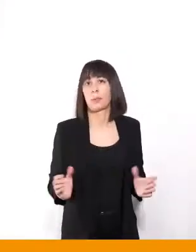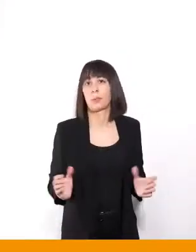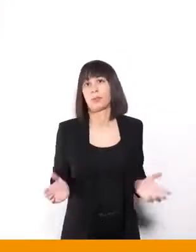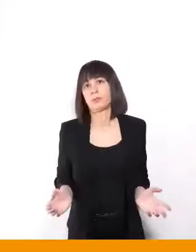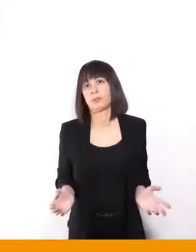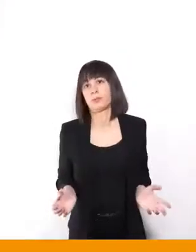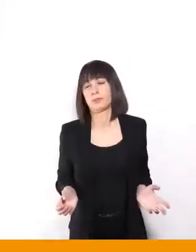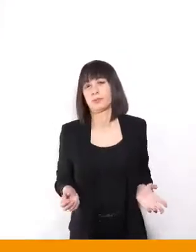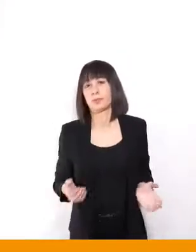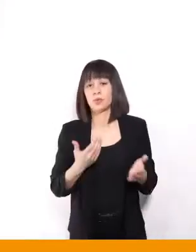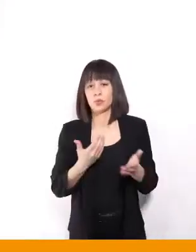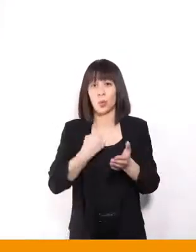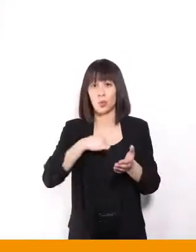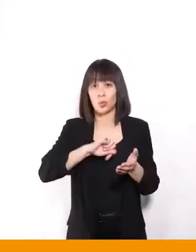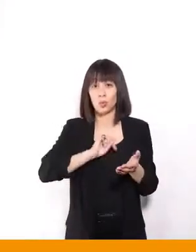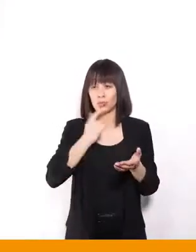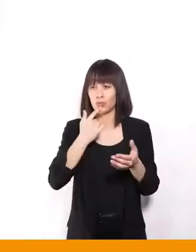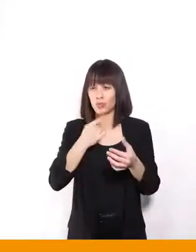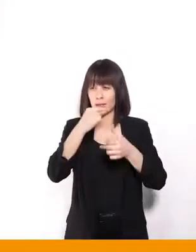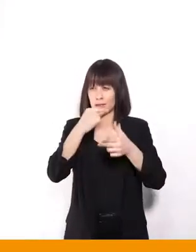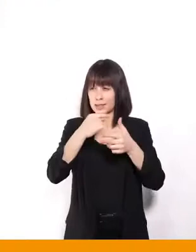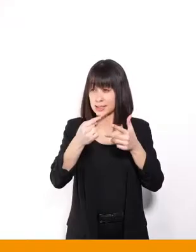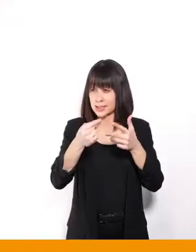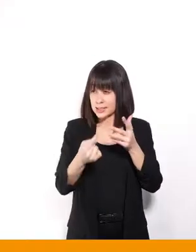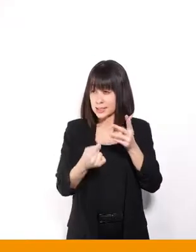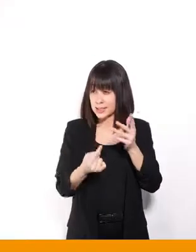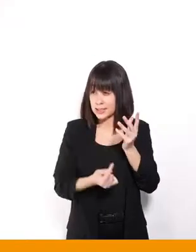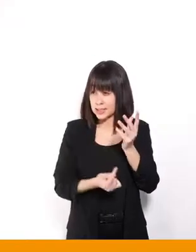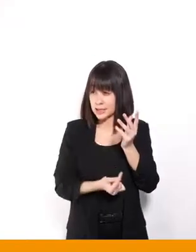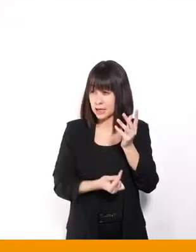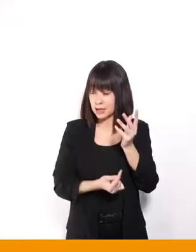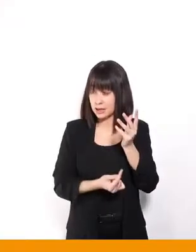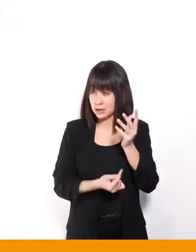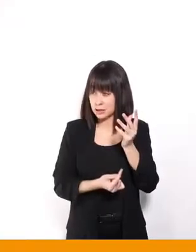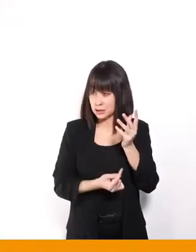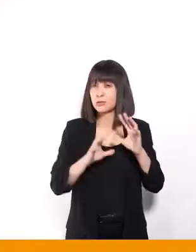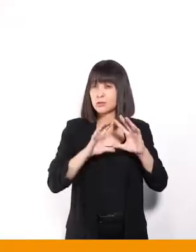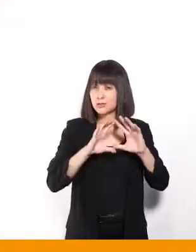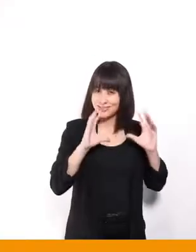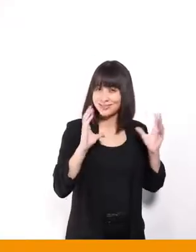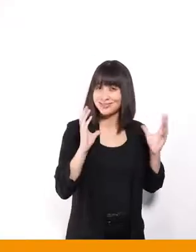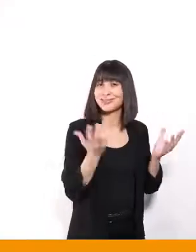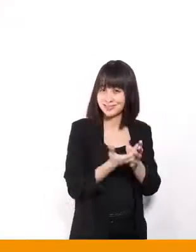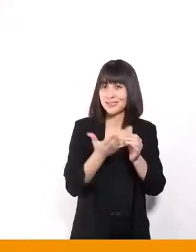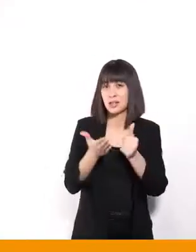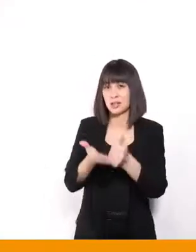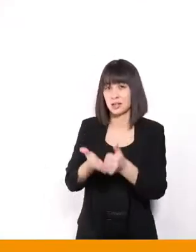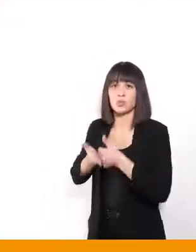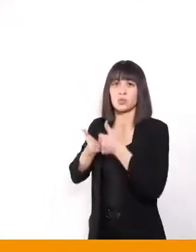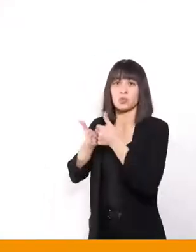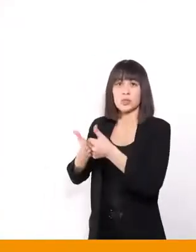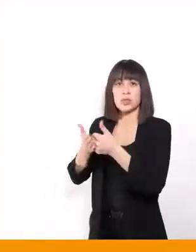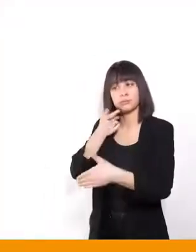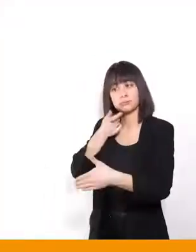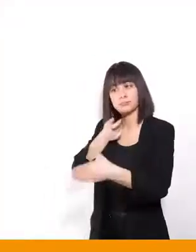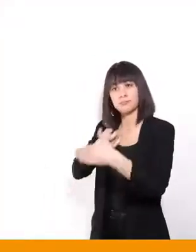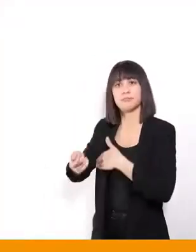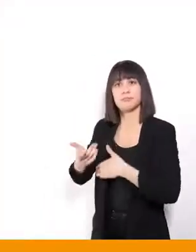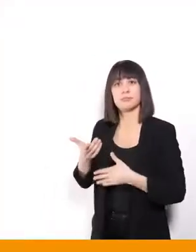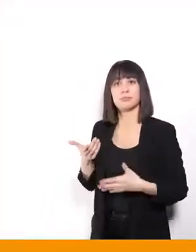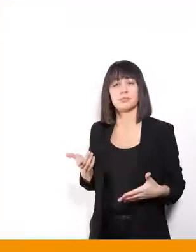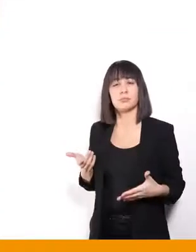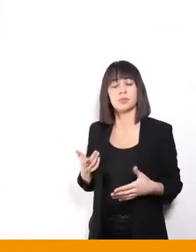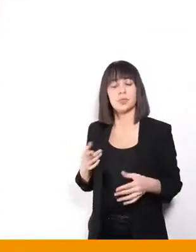peu large du soutien économique. Oui, y compris au-delà des bénéficiaires